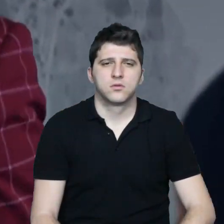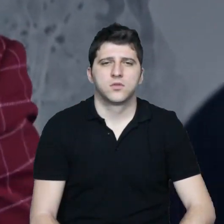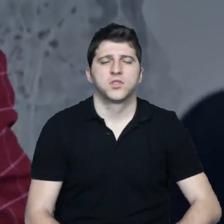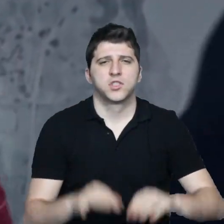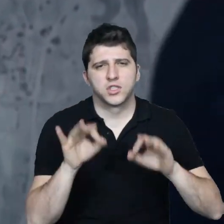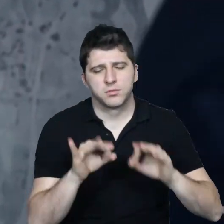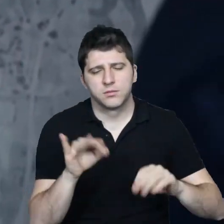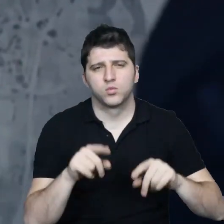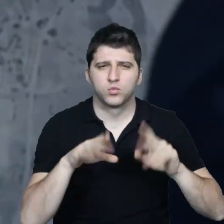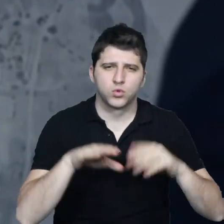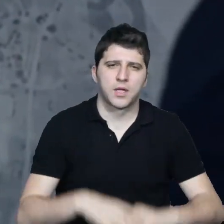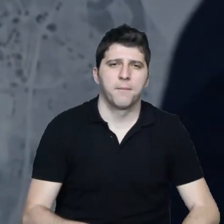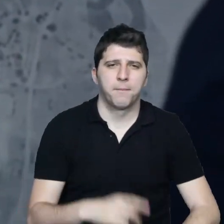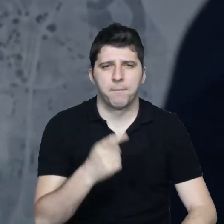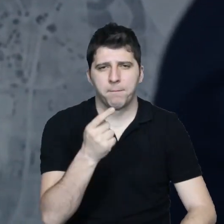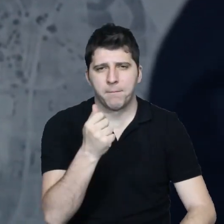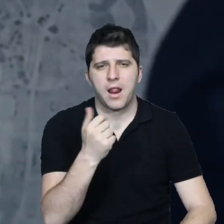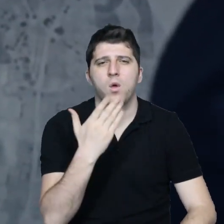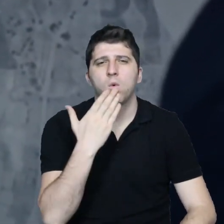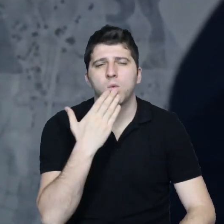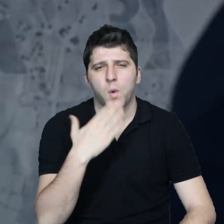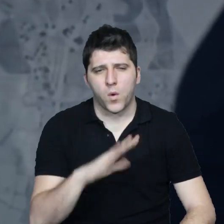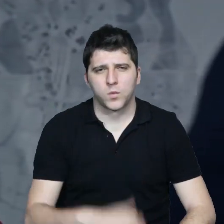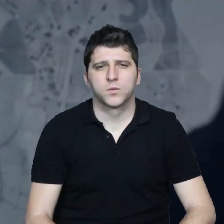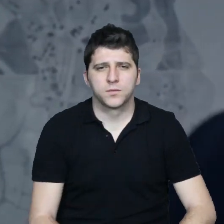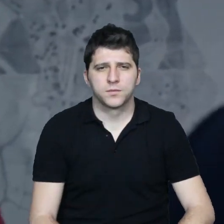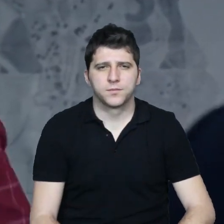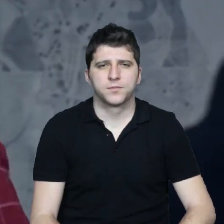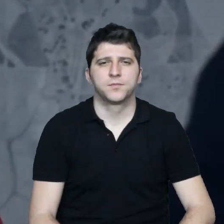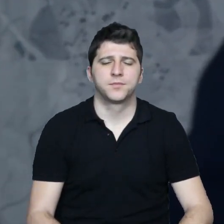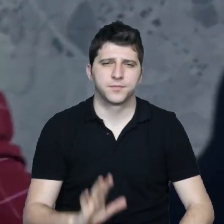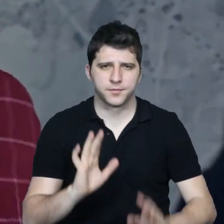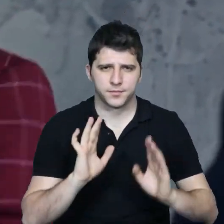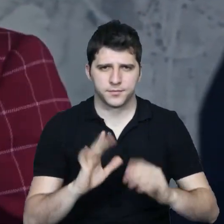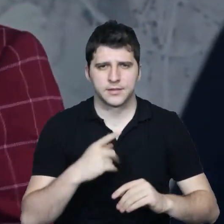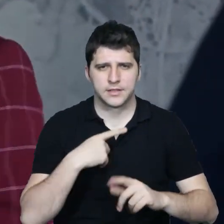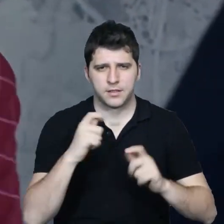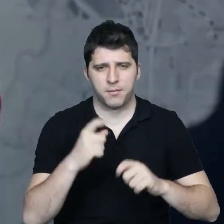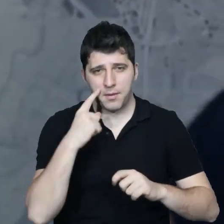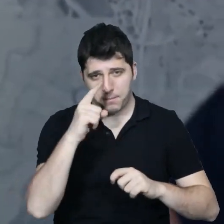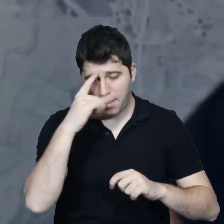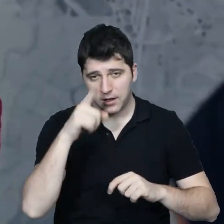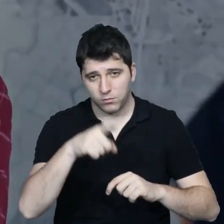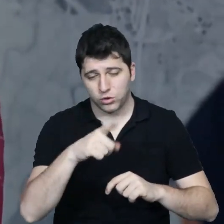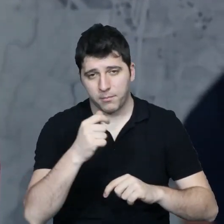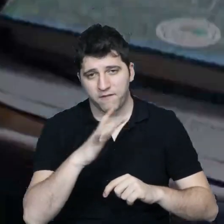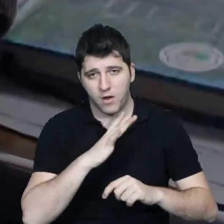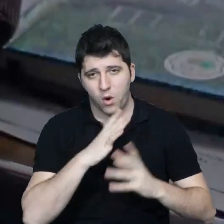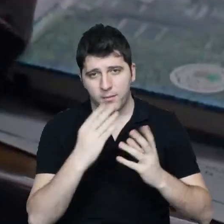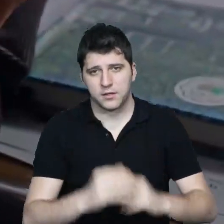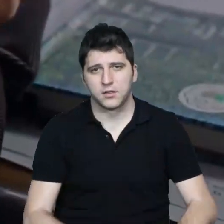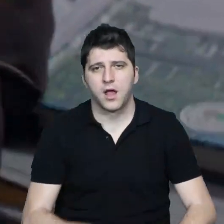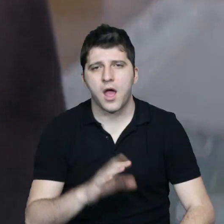Şimdi burada para yoktu. O zaman şöyle yapalım, belki burada olabilir. Çorabının